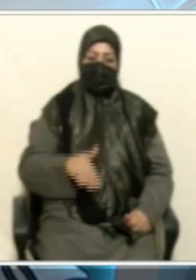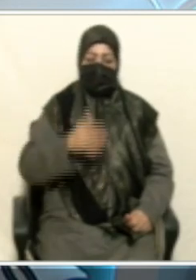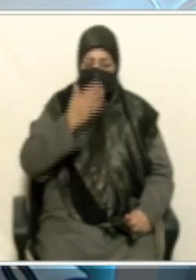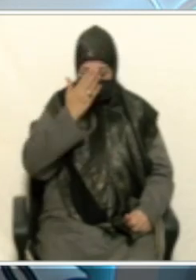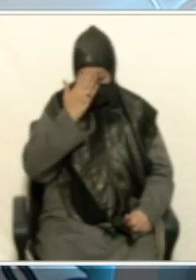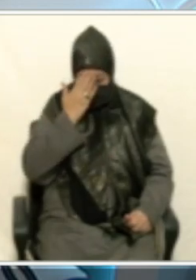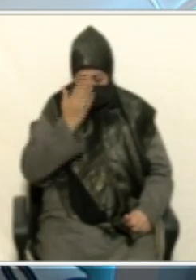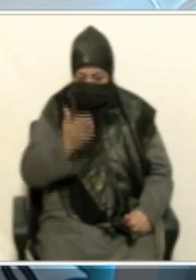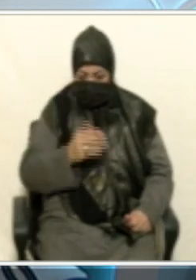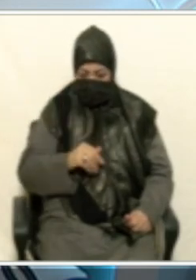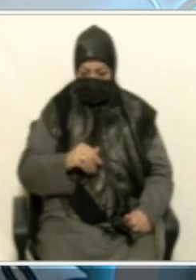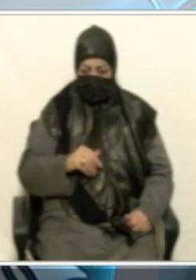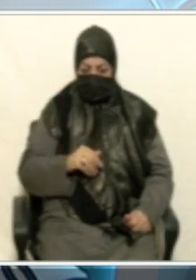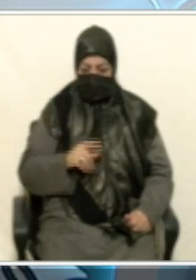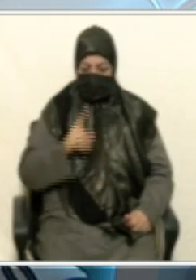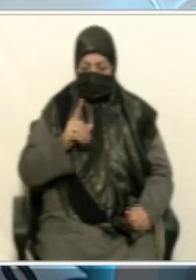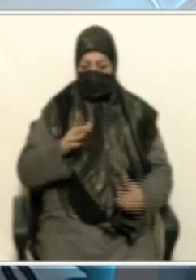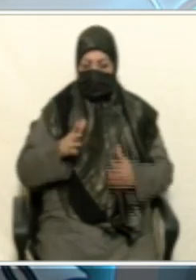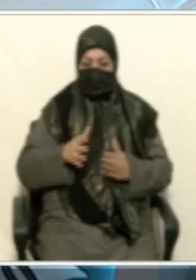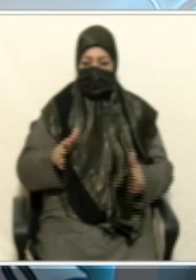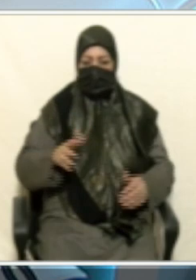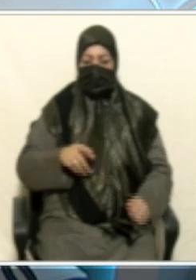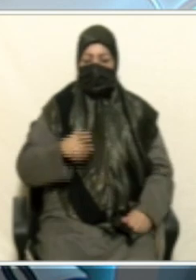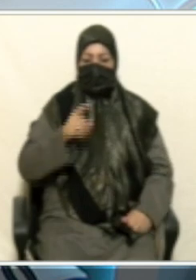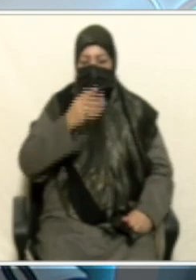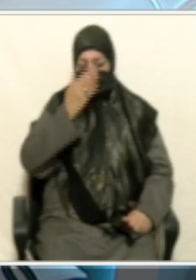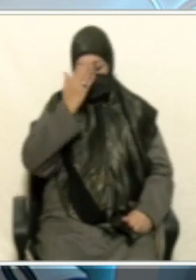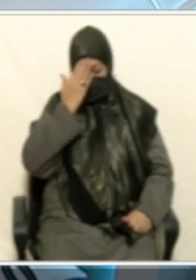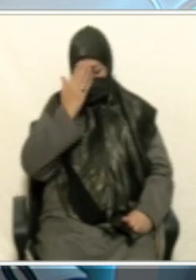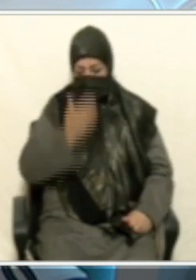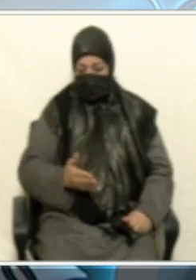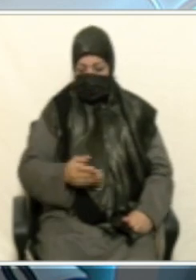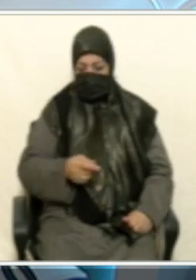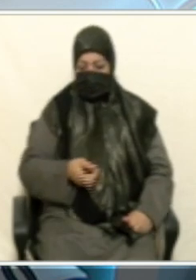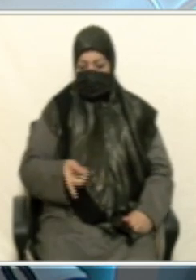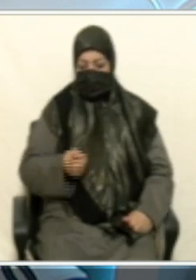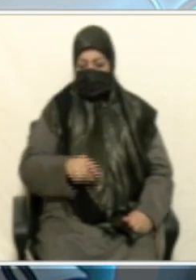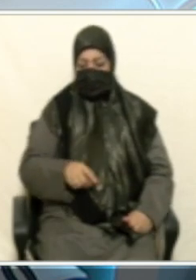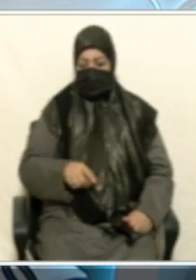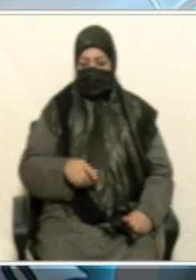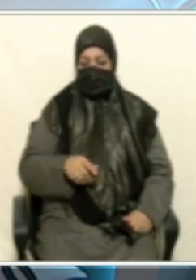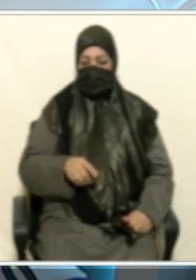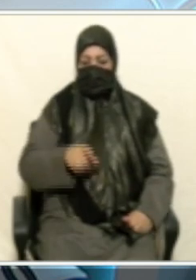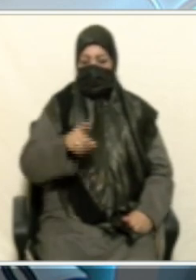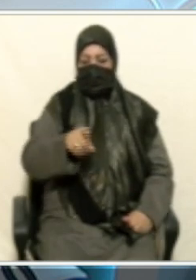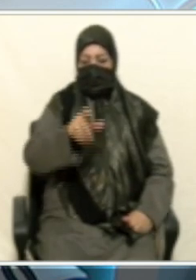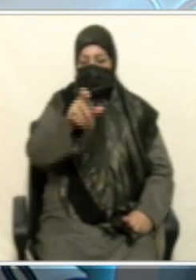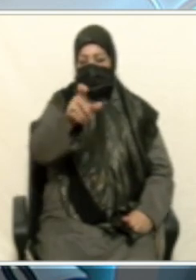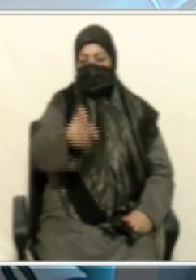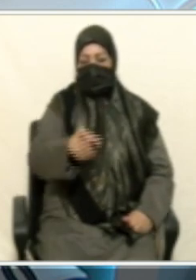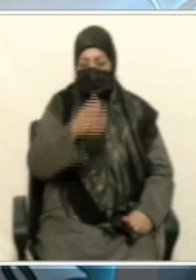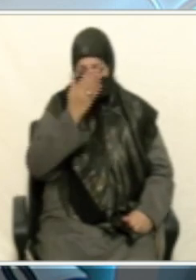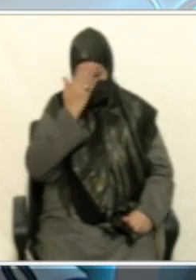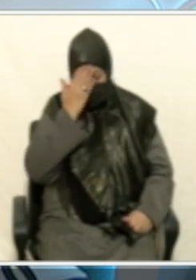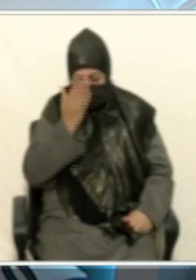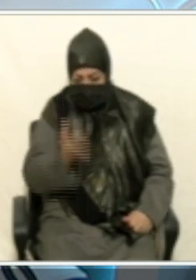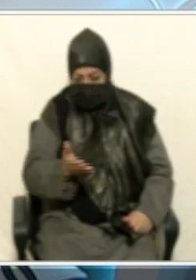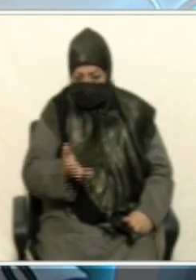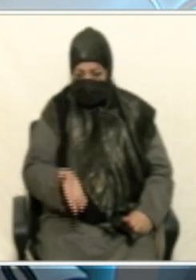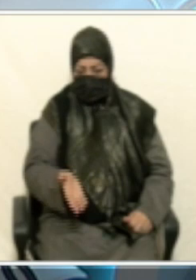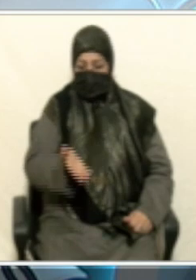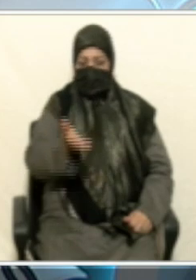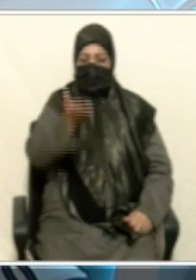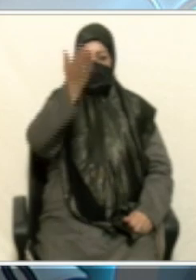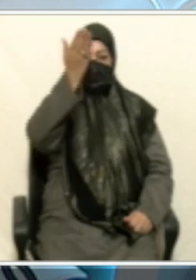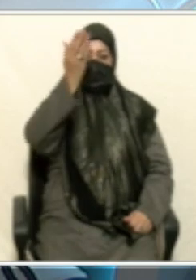الإحرام وبعدين ركع بعدين ركعت أنا، وأنا بنركع هو رفع من الركوع. طيب وجيب هو